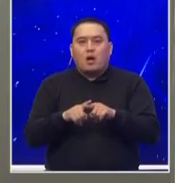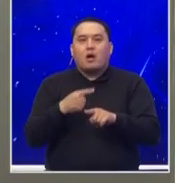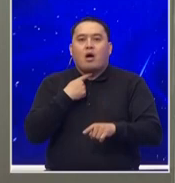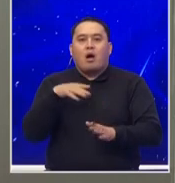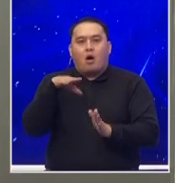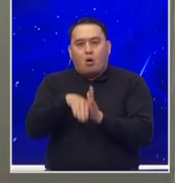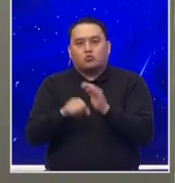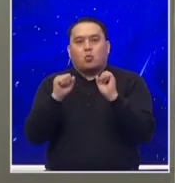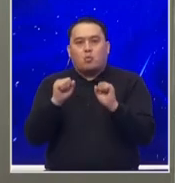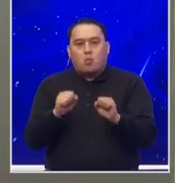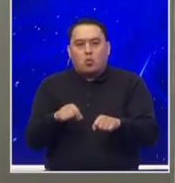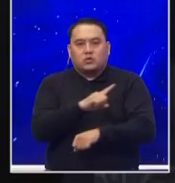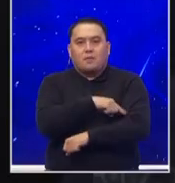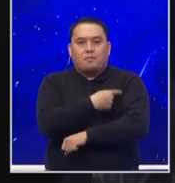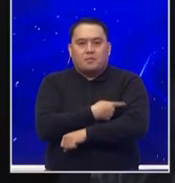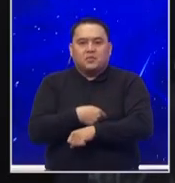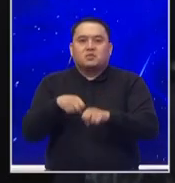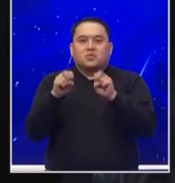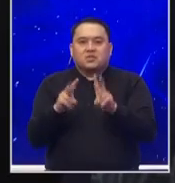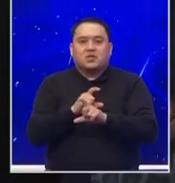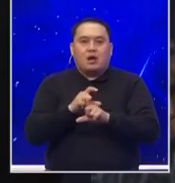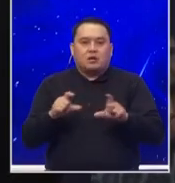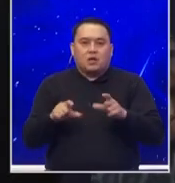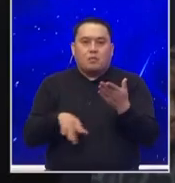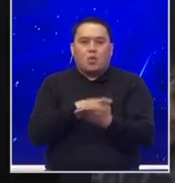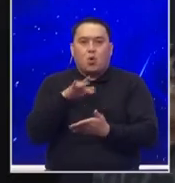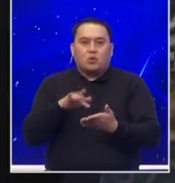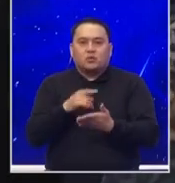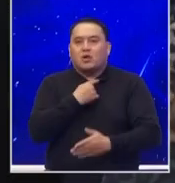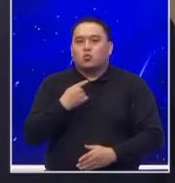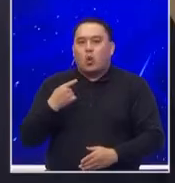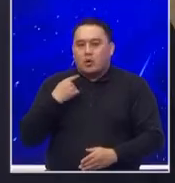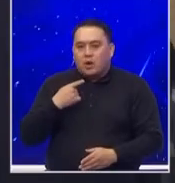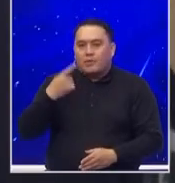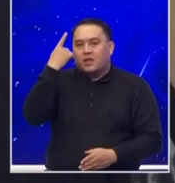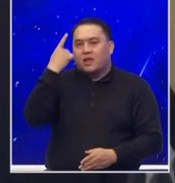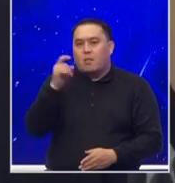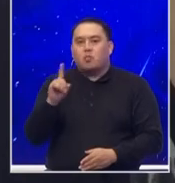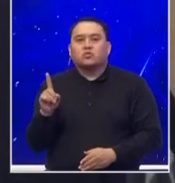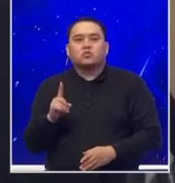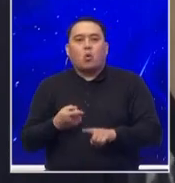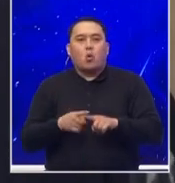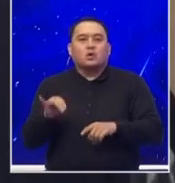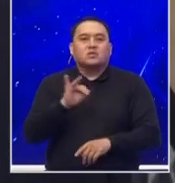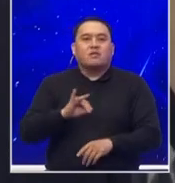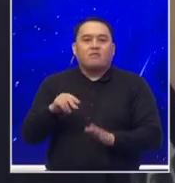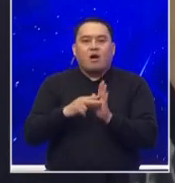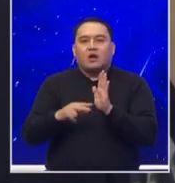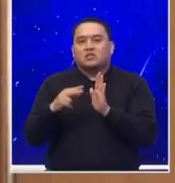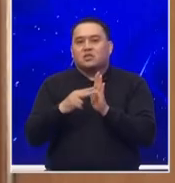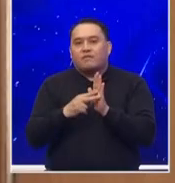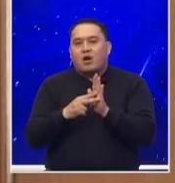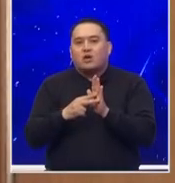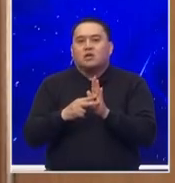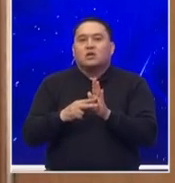котором отдать свои голоса смогут пациенты и медперсонал областной больницы в городе Талдыкурган. Напомним, это 8-е в истории